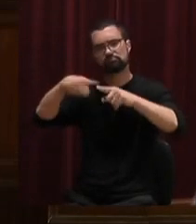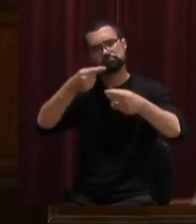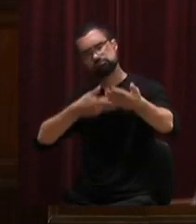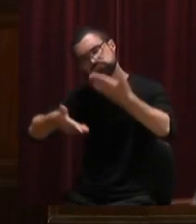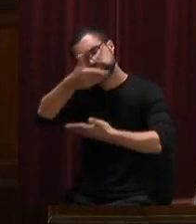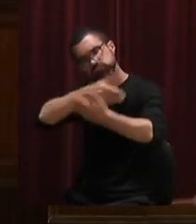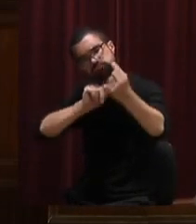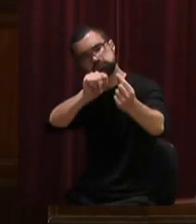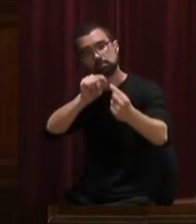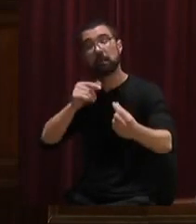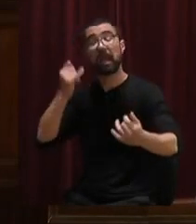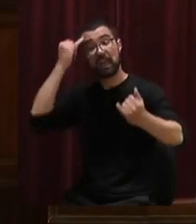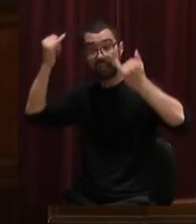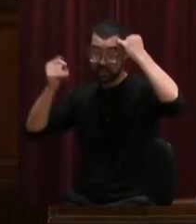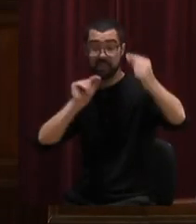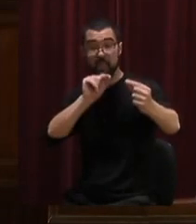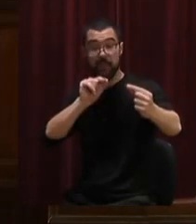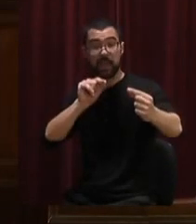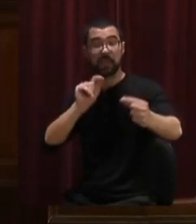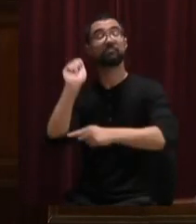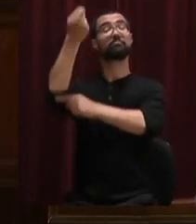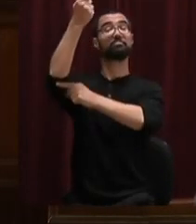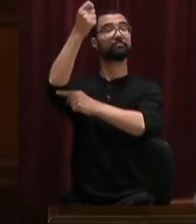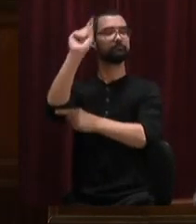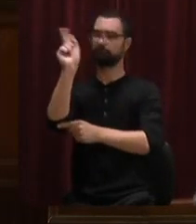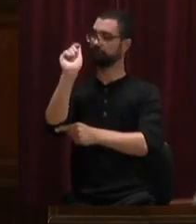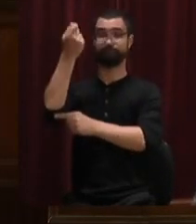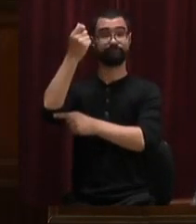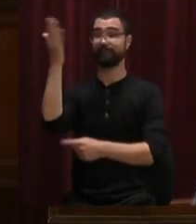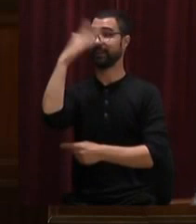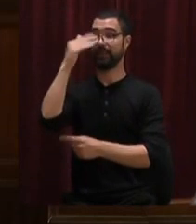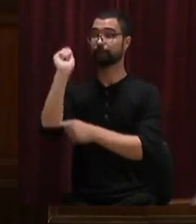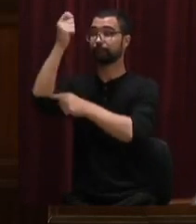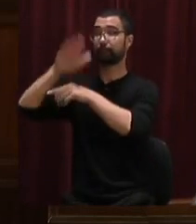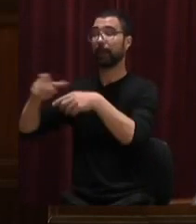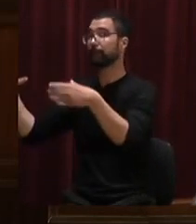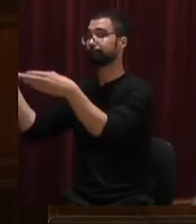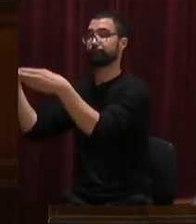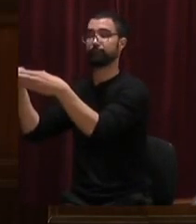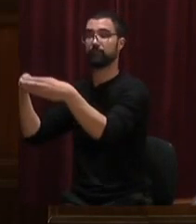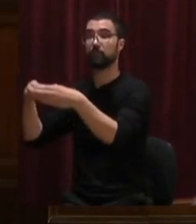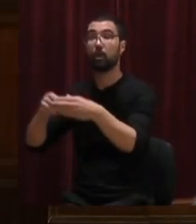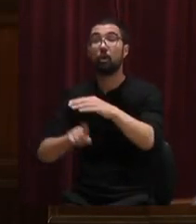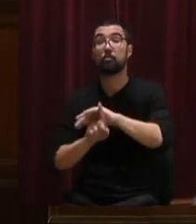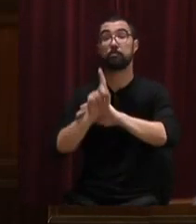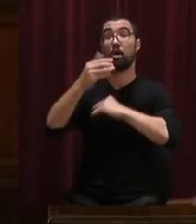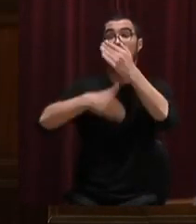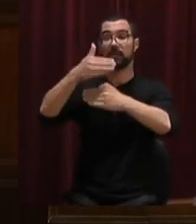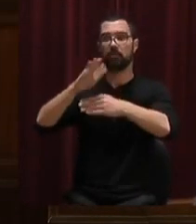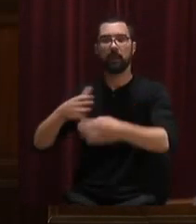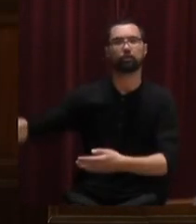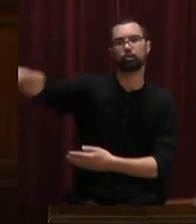no és el triomf, sinó el progrés, perquè el triomf només pertany a alguns, però el progrés ens pertany a